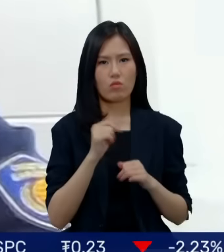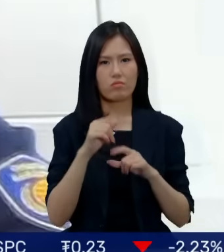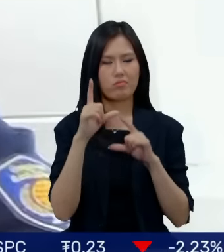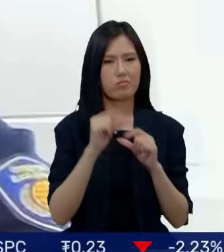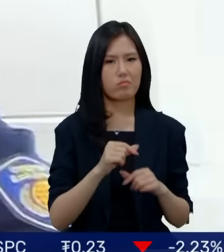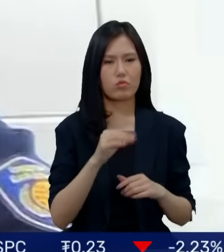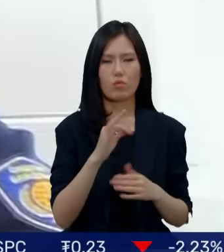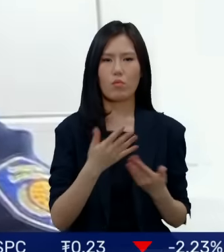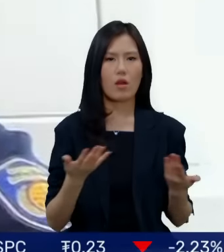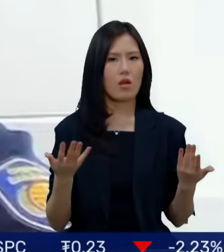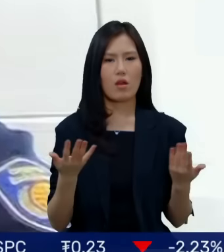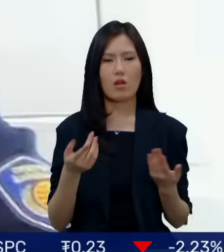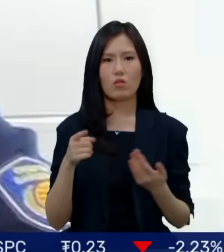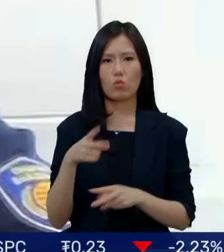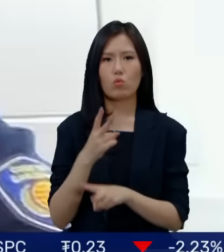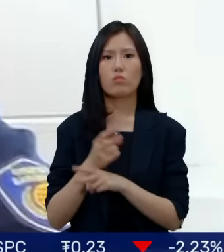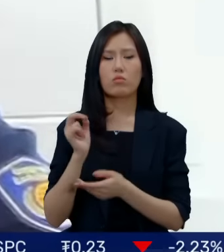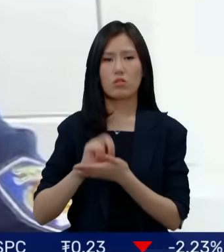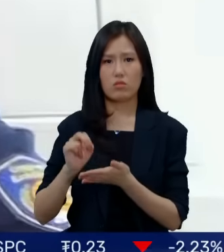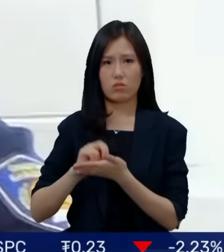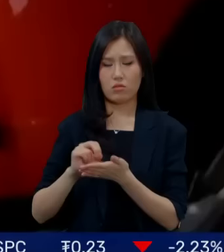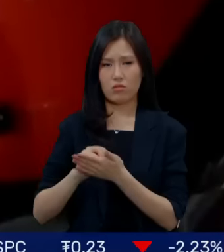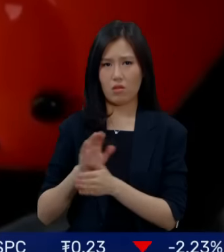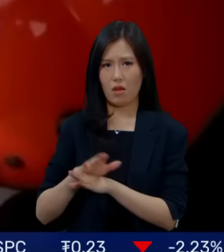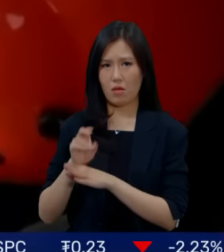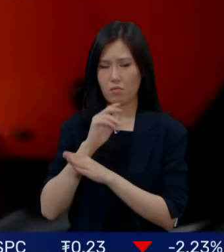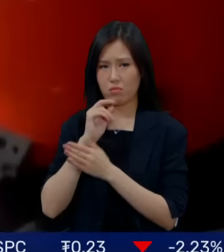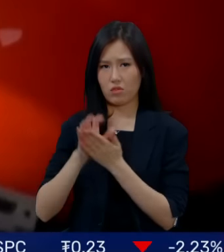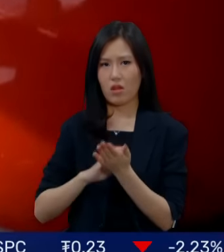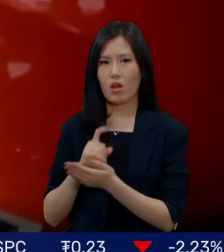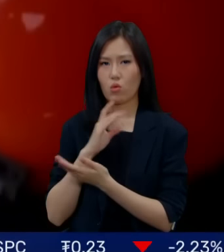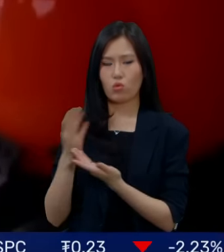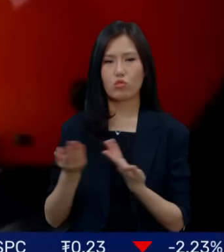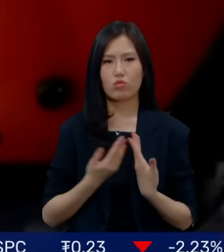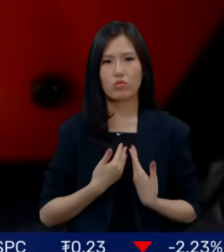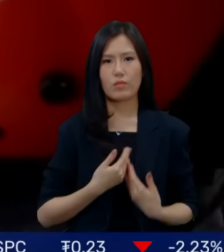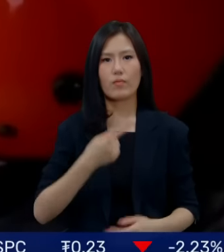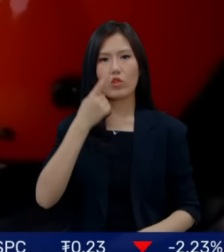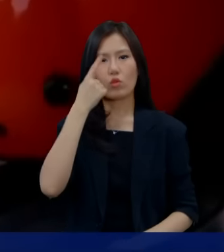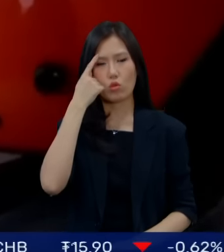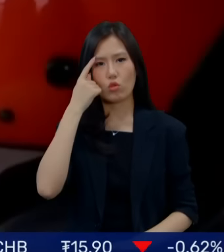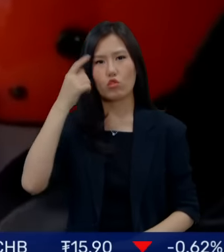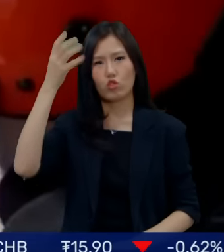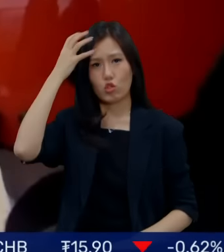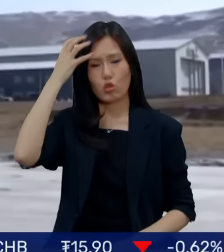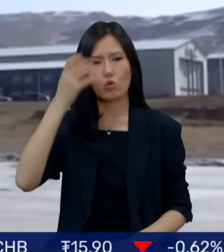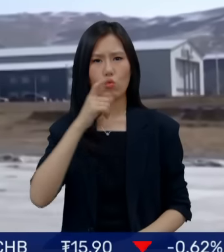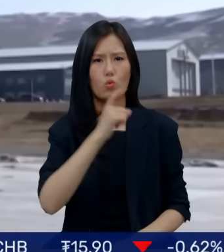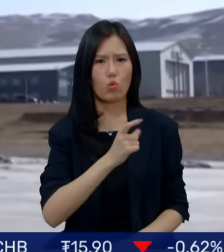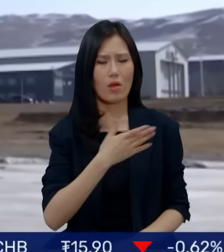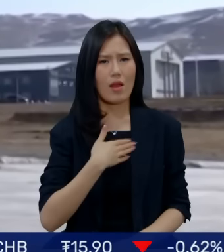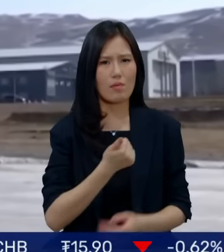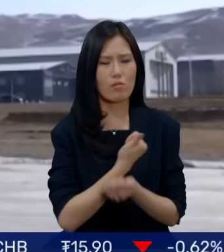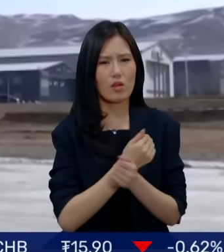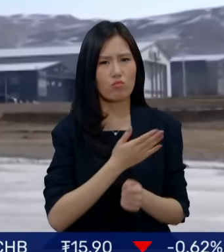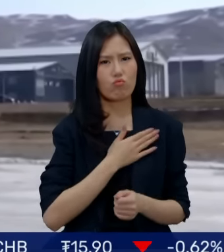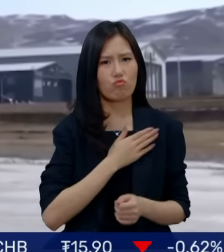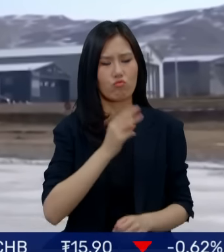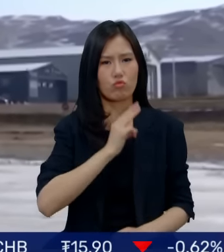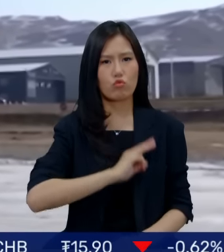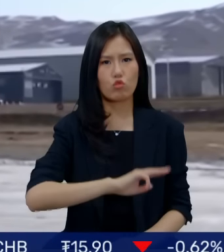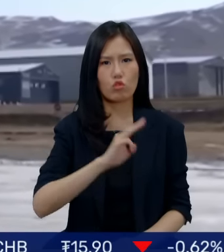зохицуулалтаар байхгүй байна гэдэг даалгавар бичиг ирвэс. Монголын төр нэгч гэсэн иргэнийхээ амь насыг авран хамгаалахын